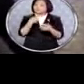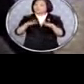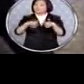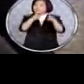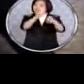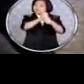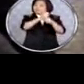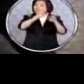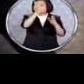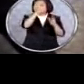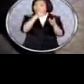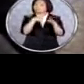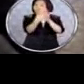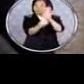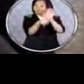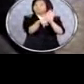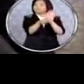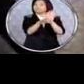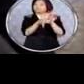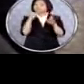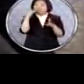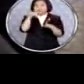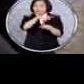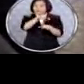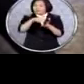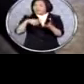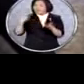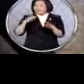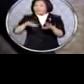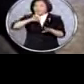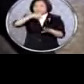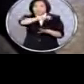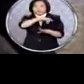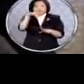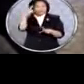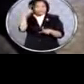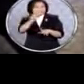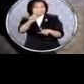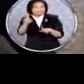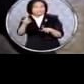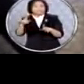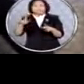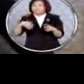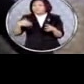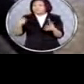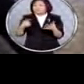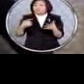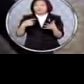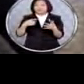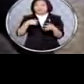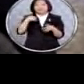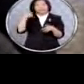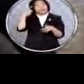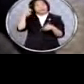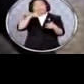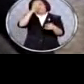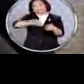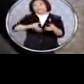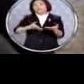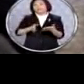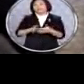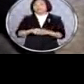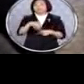总统说明的是，如果你真的不知道台湾共识是什么，那我真的觉得很失望。你是一个民主国